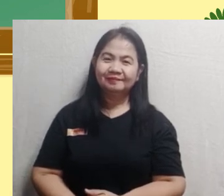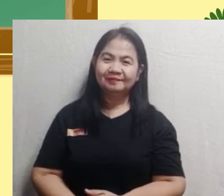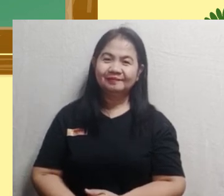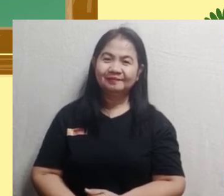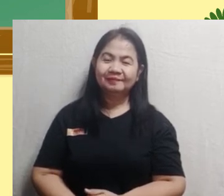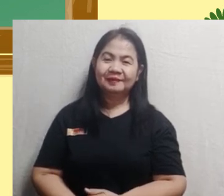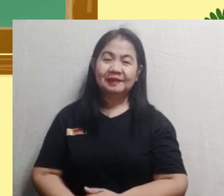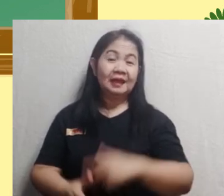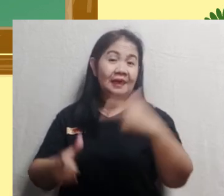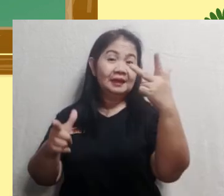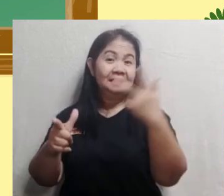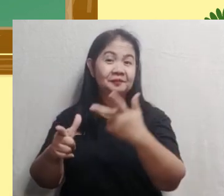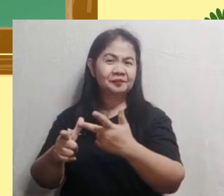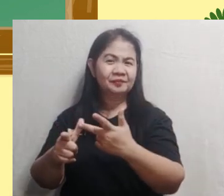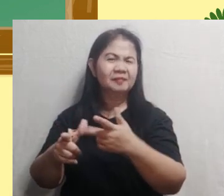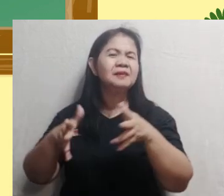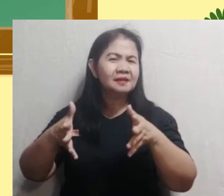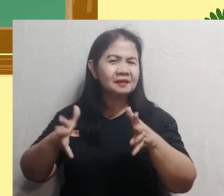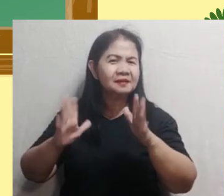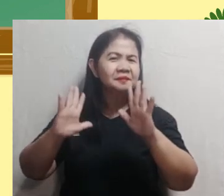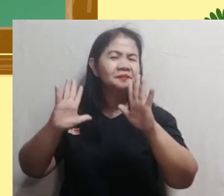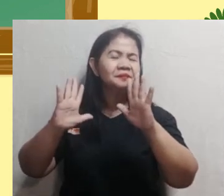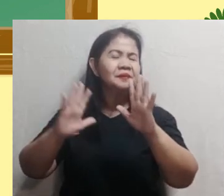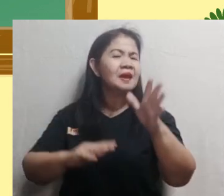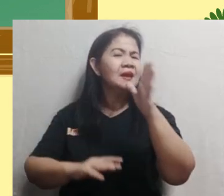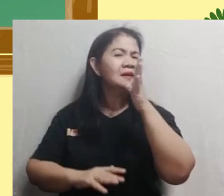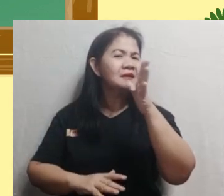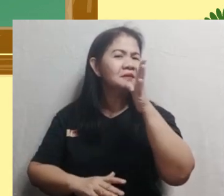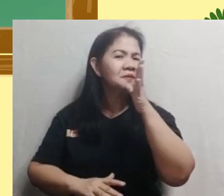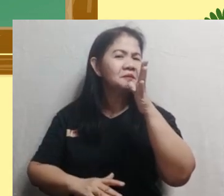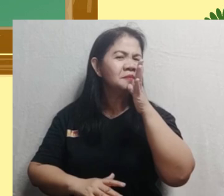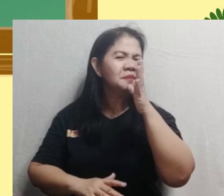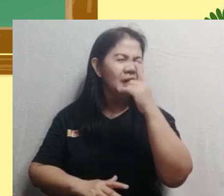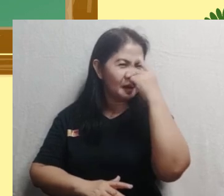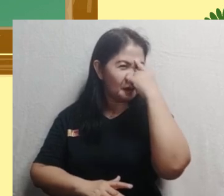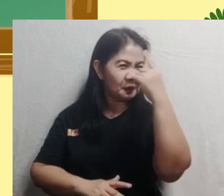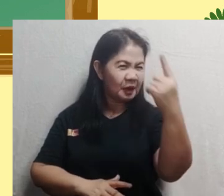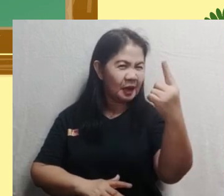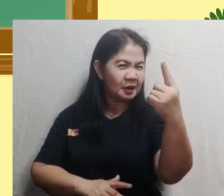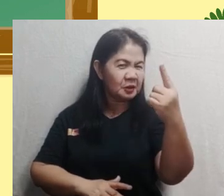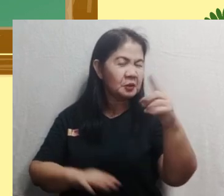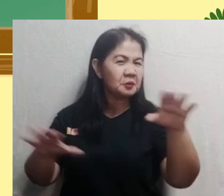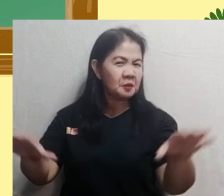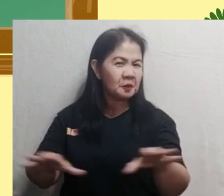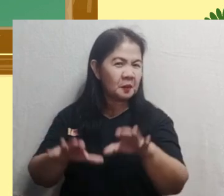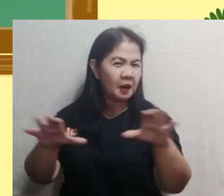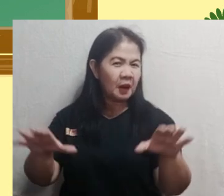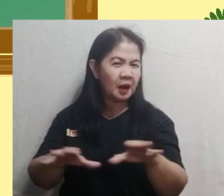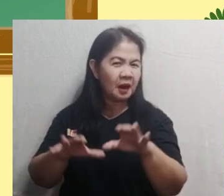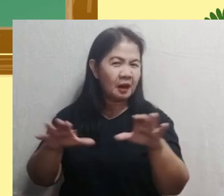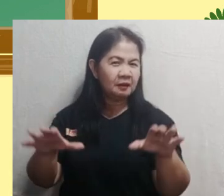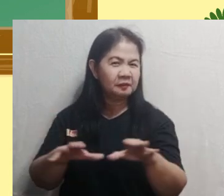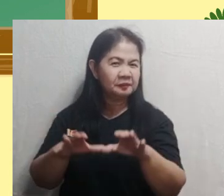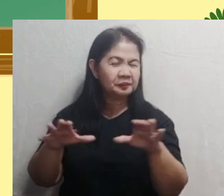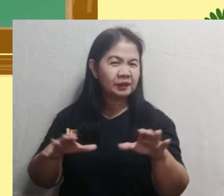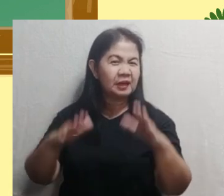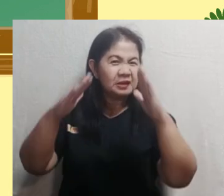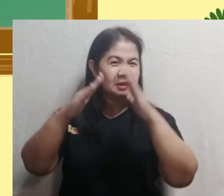Ikatlo, hinahayaan ko ang aking nanay na mag-isang gumawa ng mga gawaing bahay.